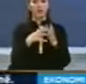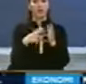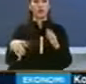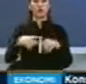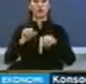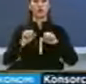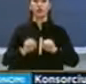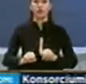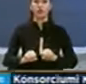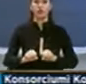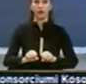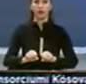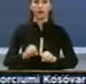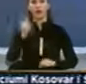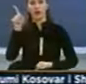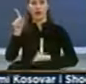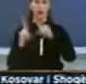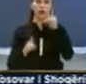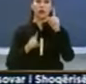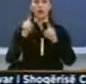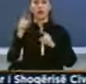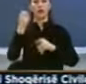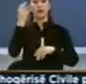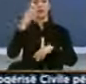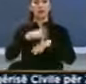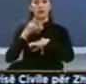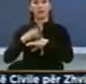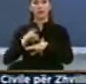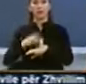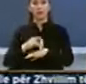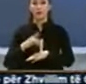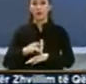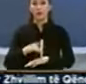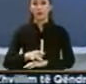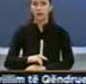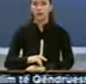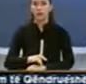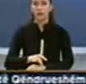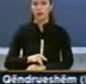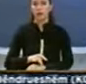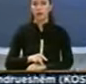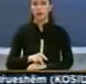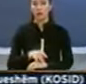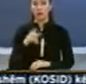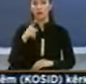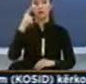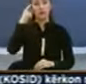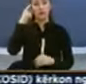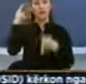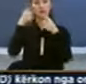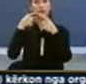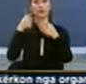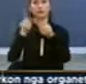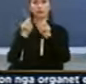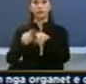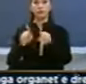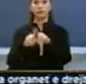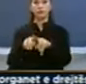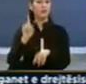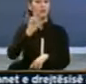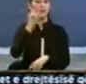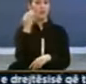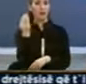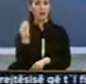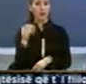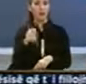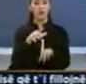qeveri ashtu. Po do një dhe herë me të regu se nuk është, ose s'kanë qenë veç të dy qëllimet jujat. Mosni se kuvendi është